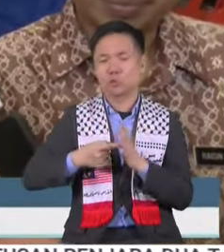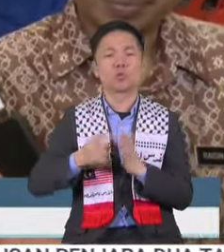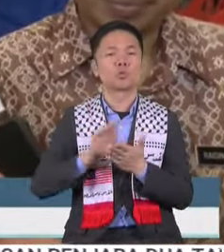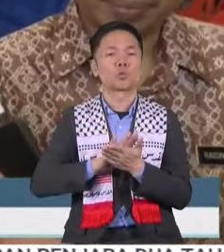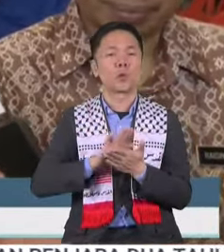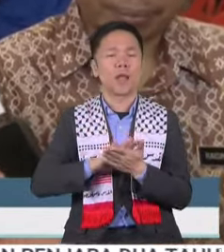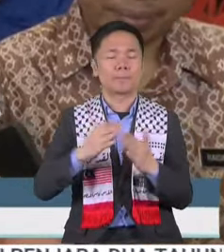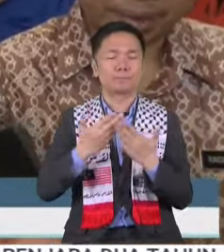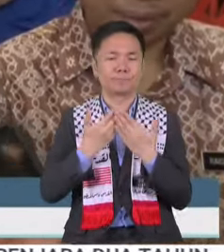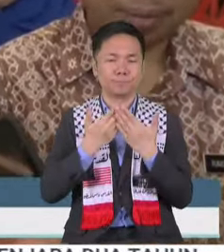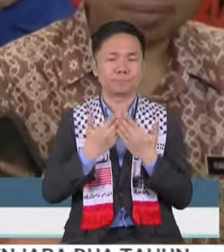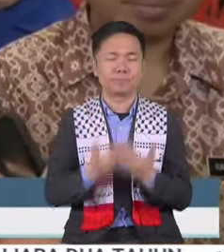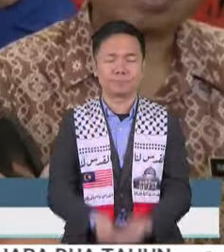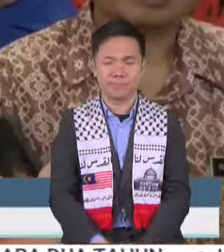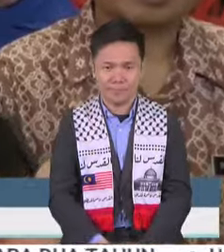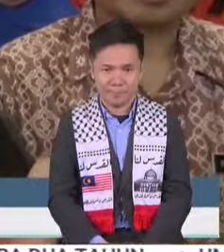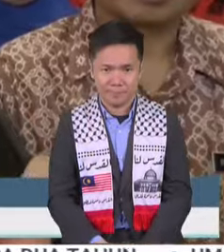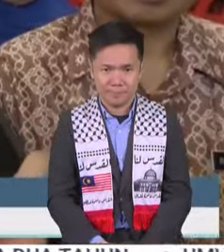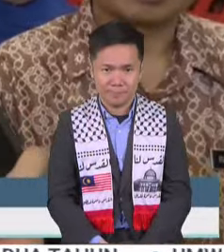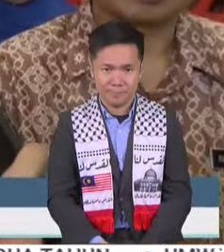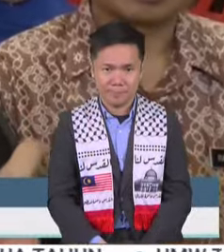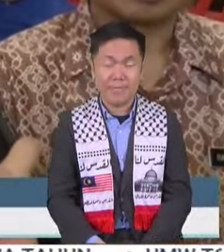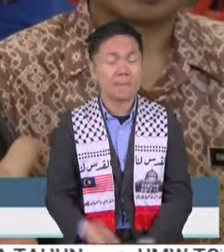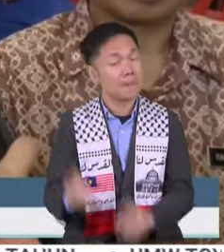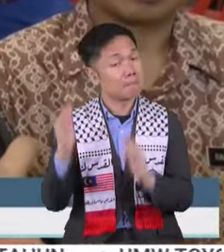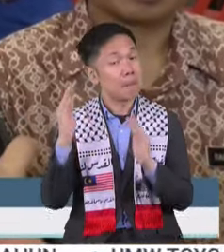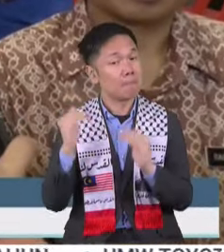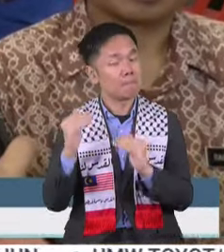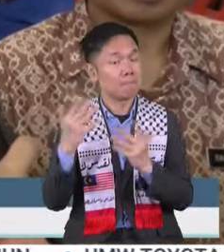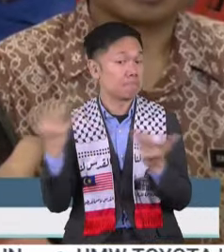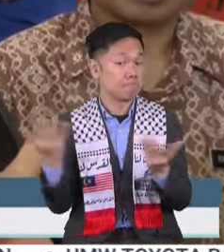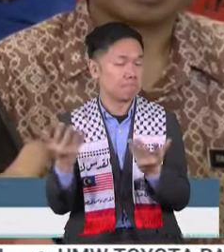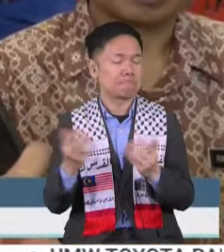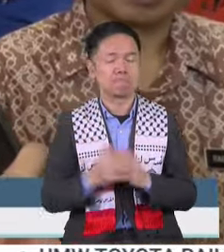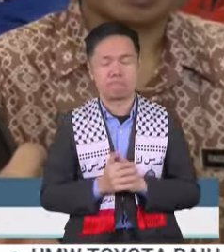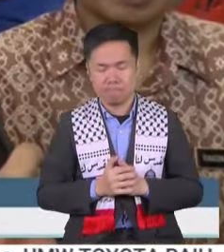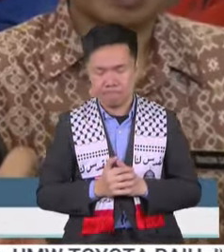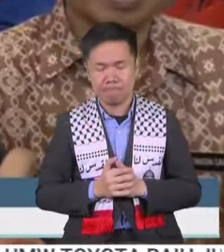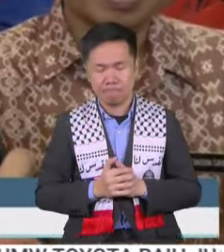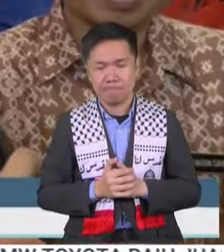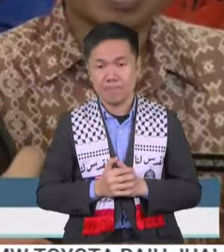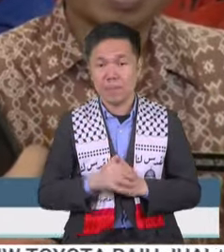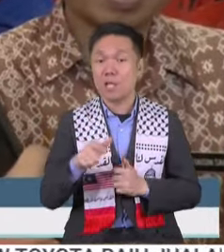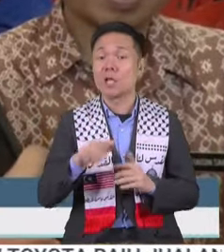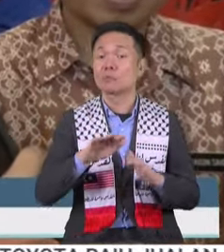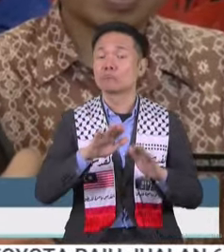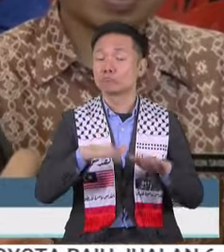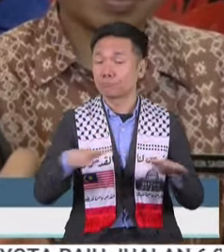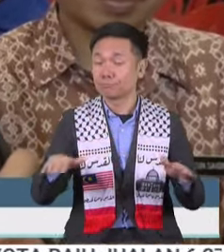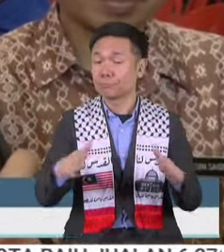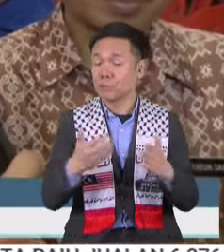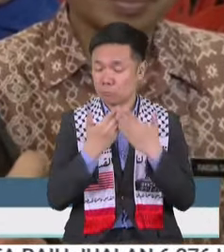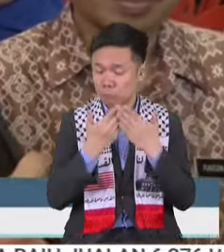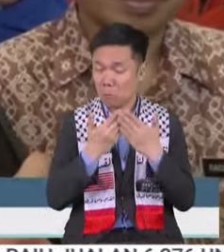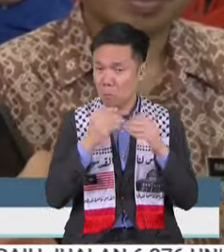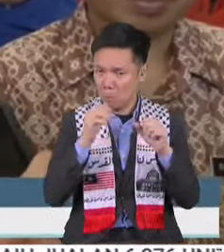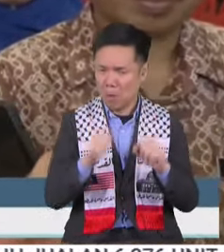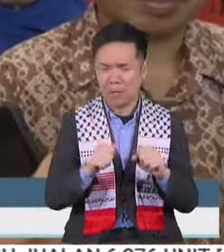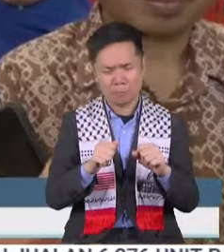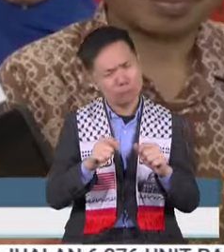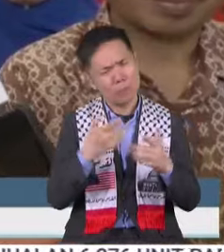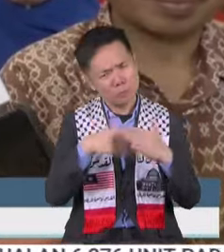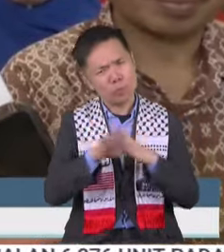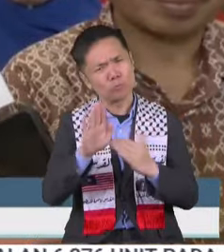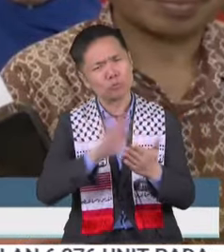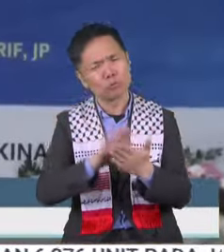mereka. Dan mudah-mudahan anak-anak kita pun dapat mengikuti pembelajaran mereka dengan